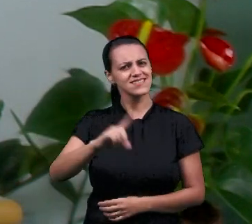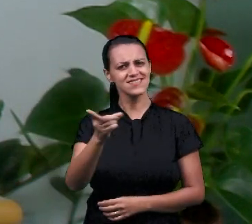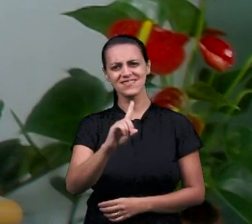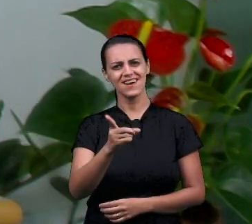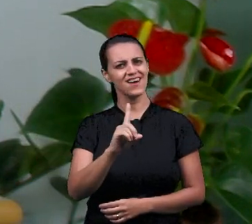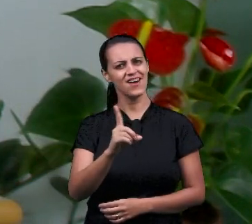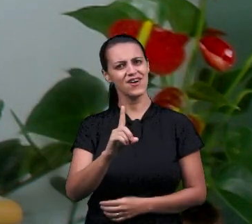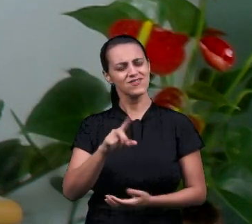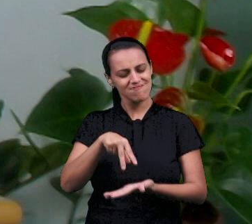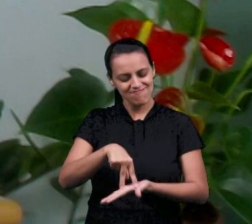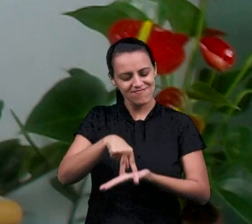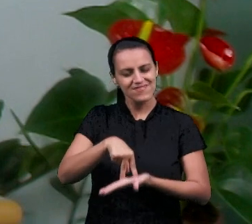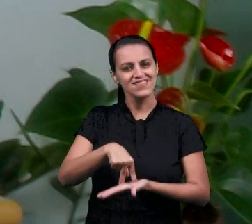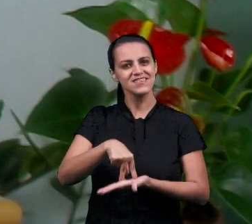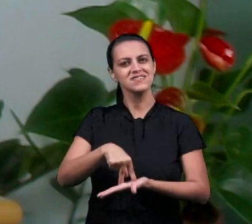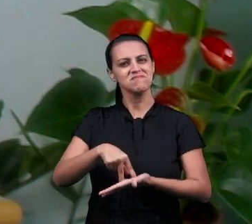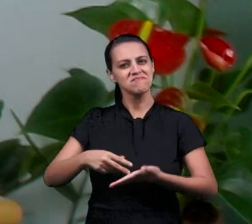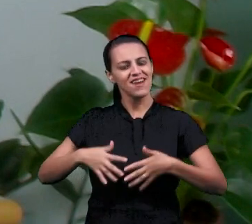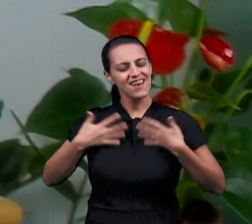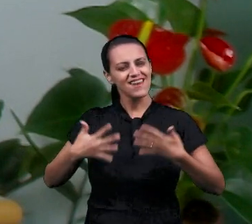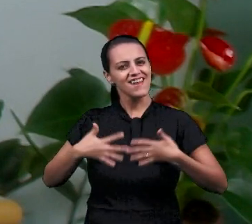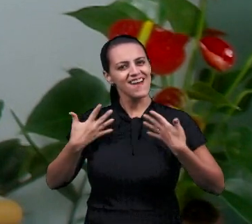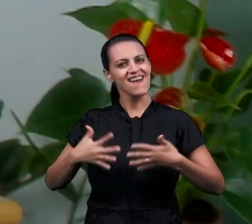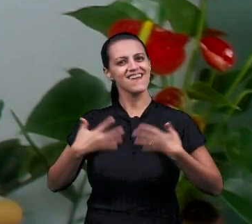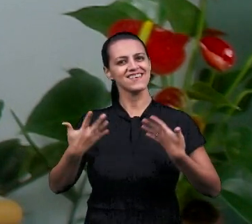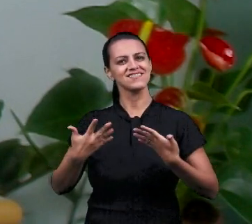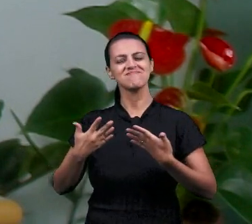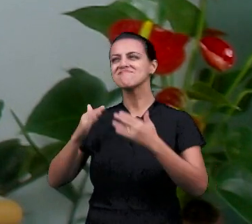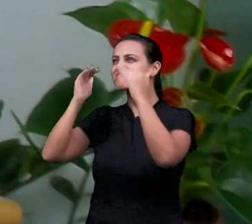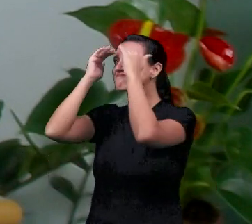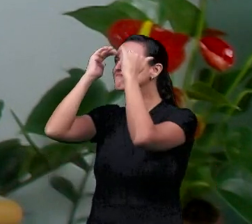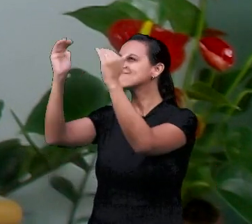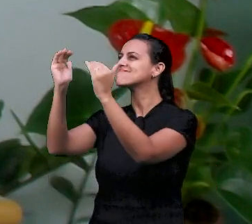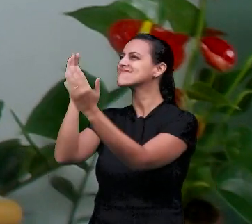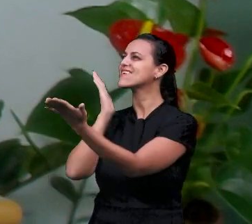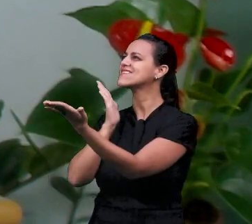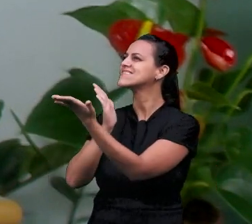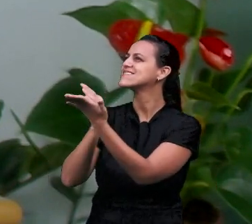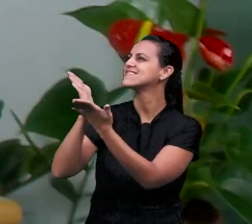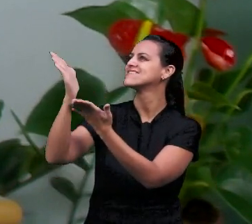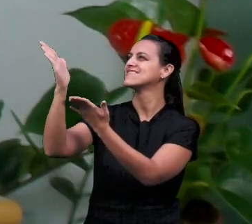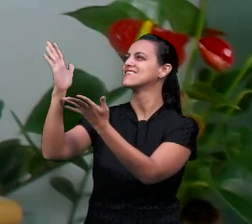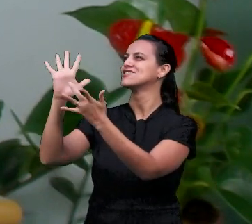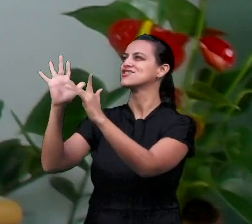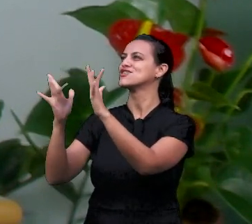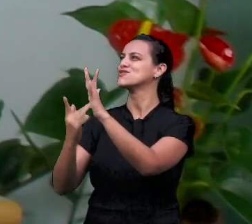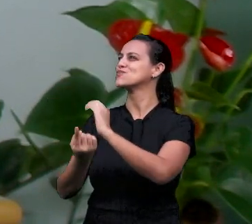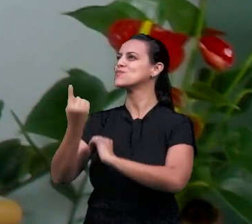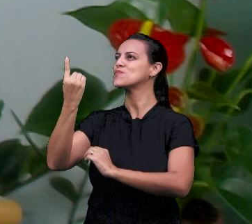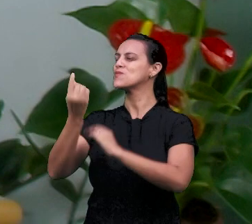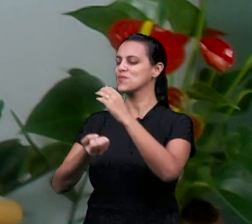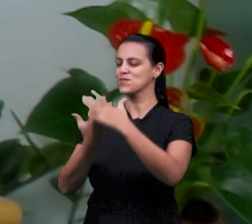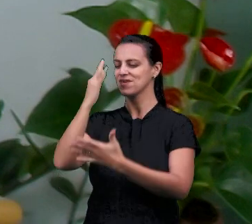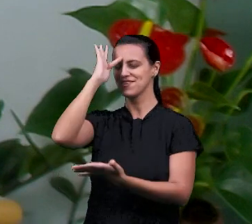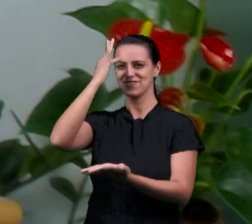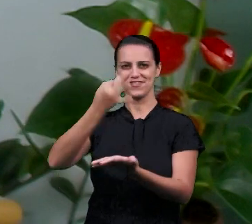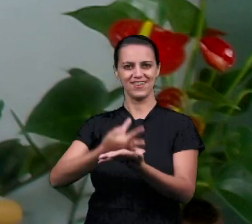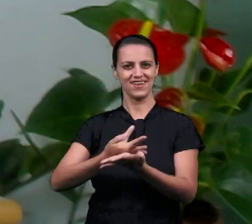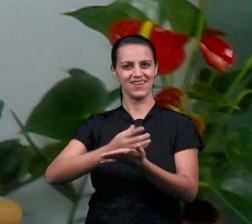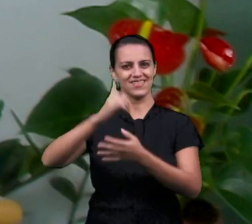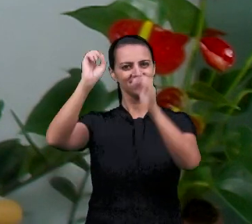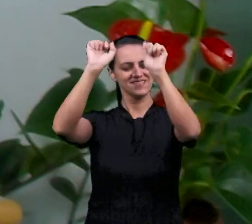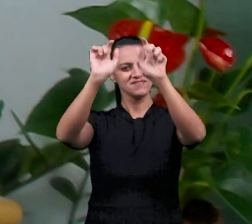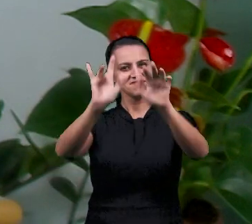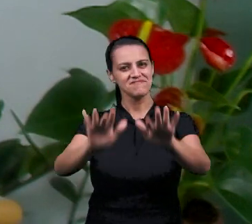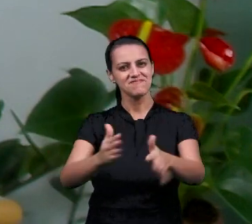Au contraire, nous sommes fermes, joyeux, marchons, regardons vers Jésus, l'auteur et consommateur de notre foi. Que Dieu bénisse